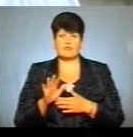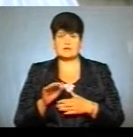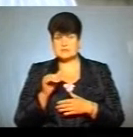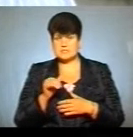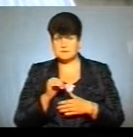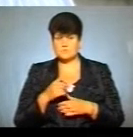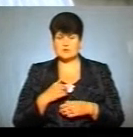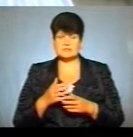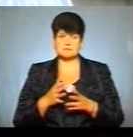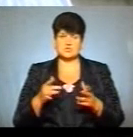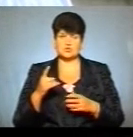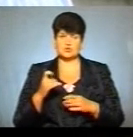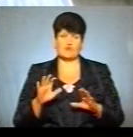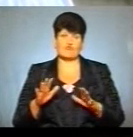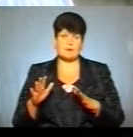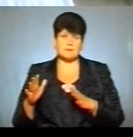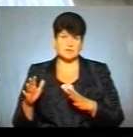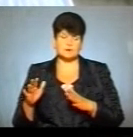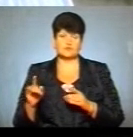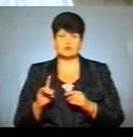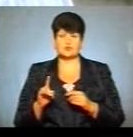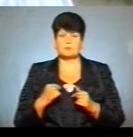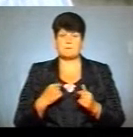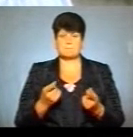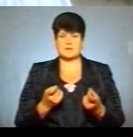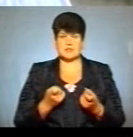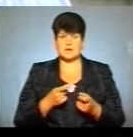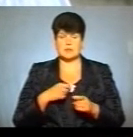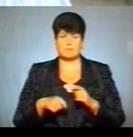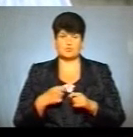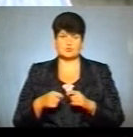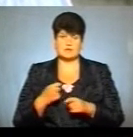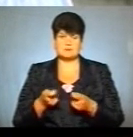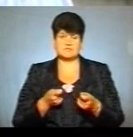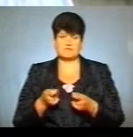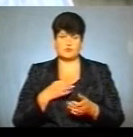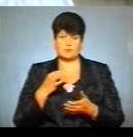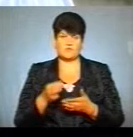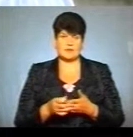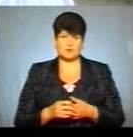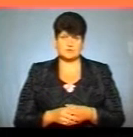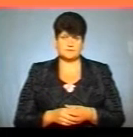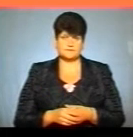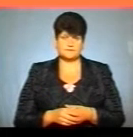десь більше 100 випадків, що ми притягували порушників до адміністративної відповідальності.